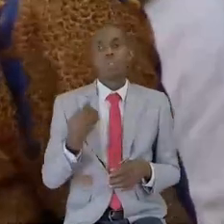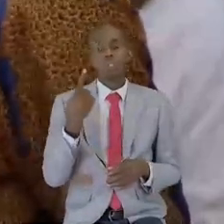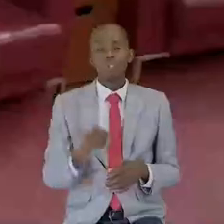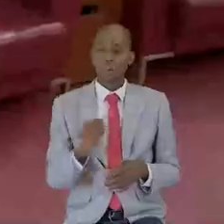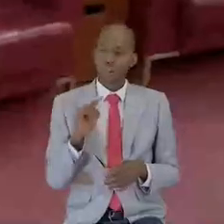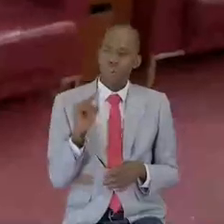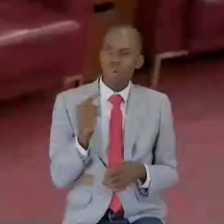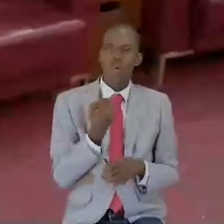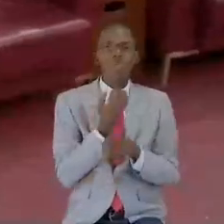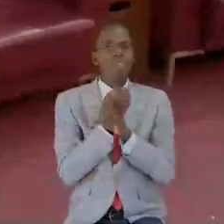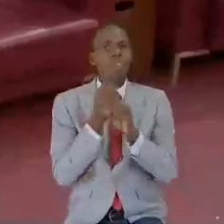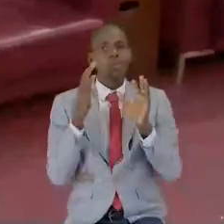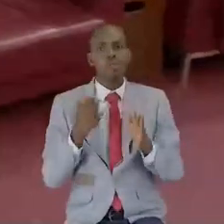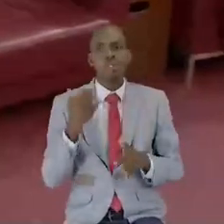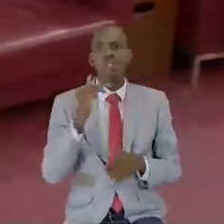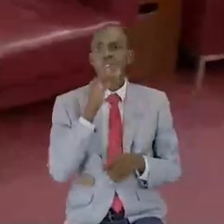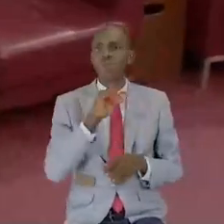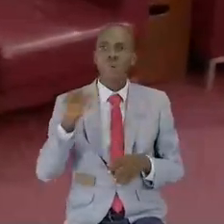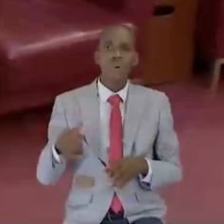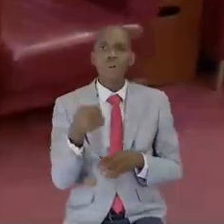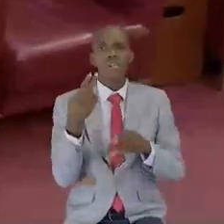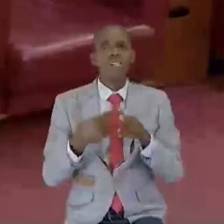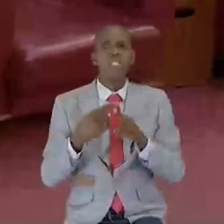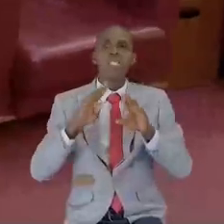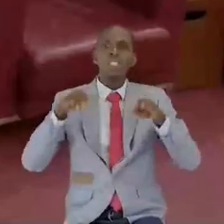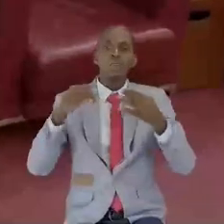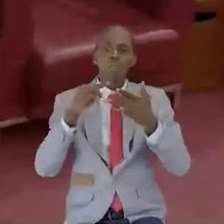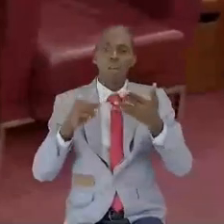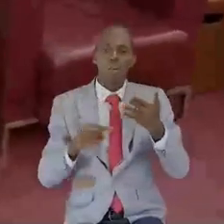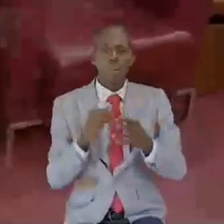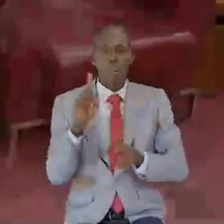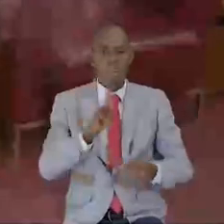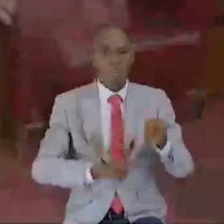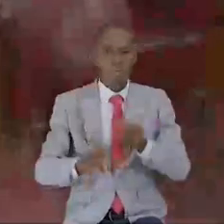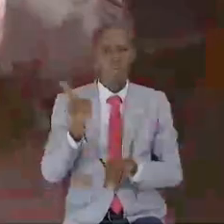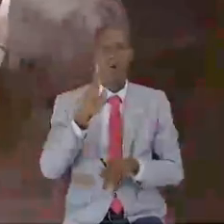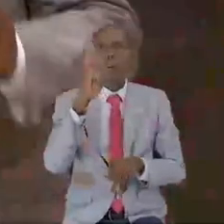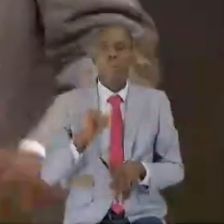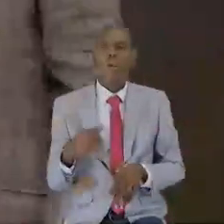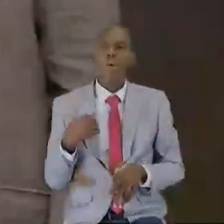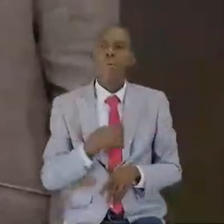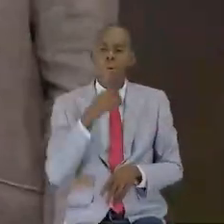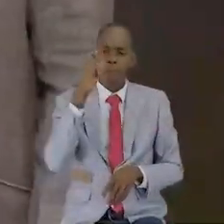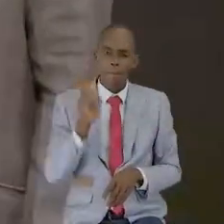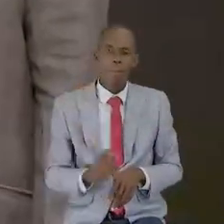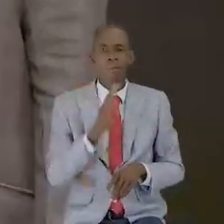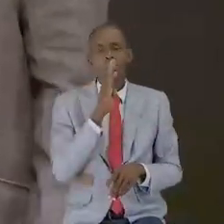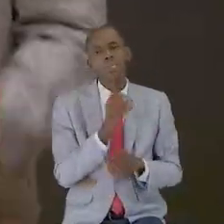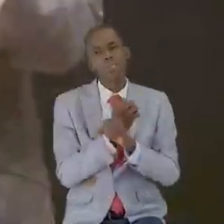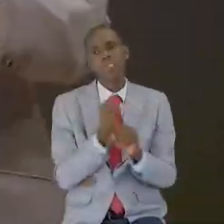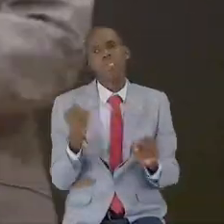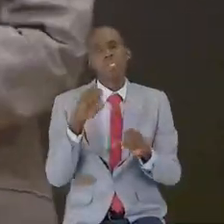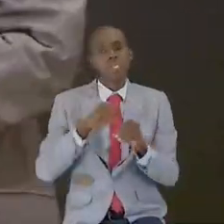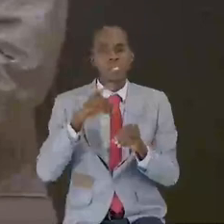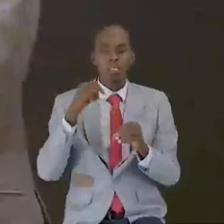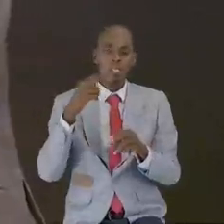sauveur. Il n'y a pas un autre nom donné parmi les hommes, par lequel nous pourrions être sauvés. Et c'est le